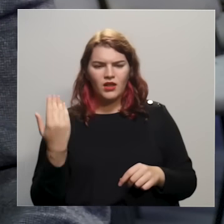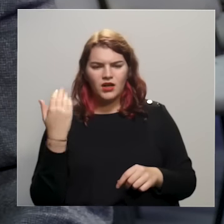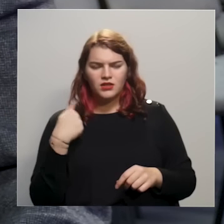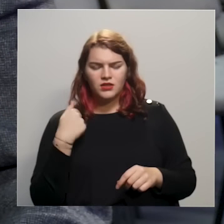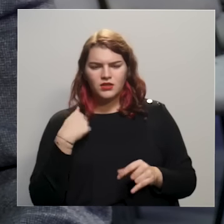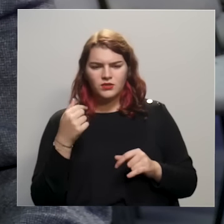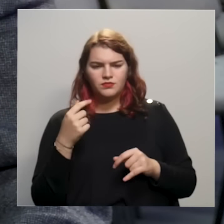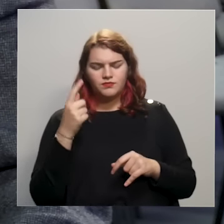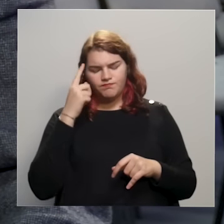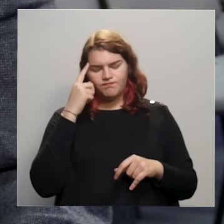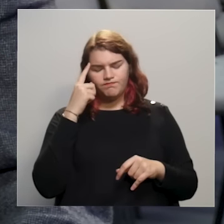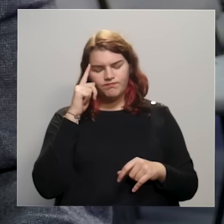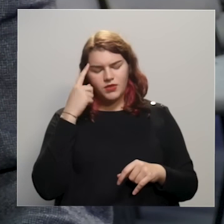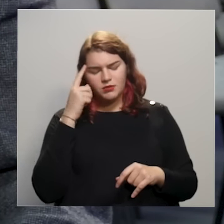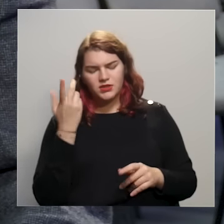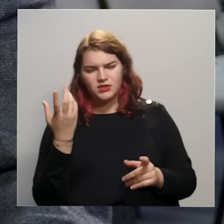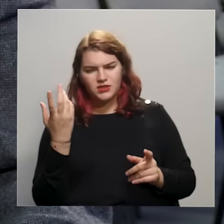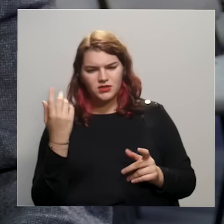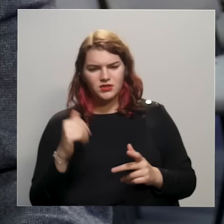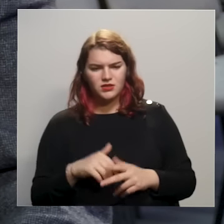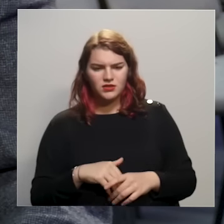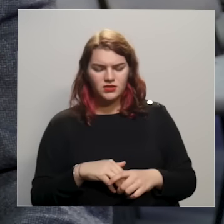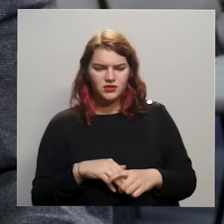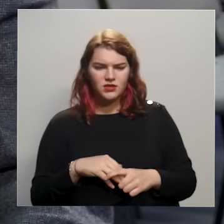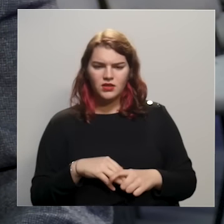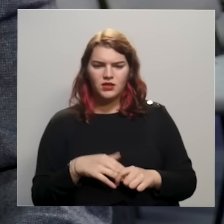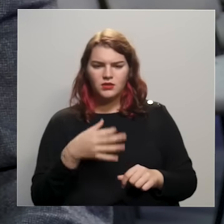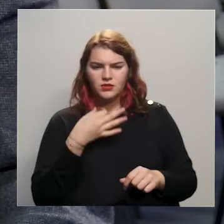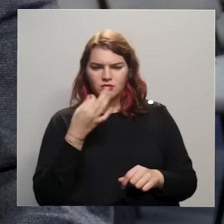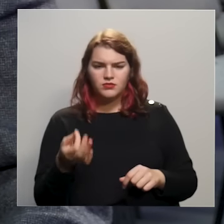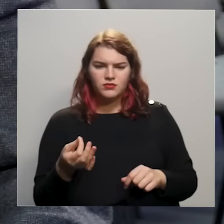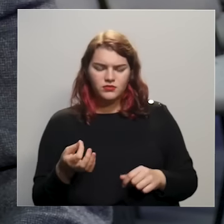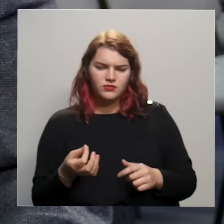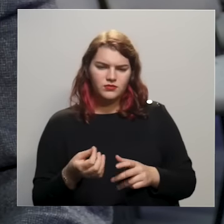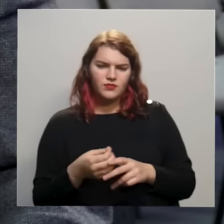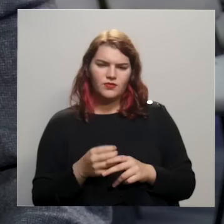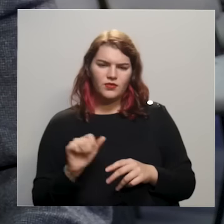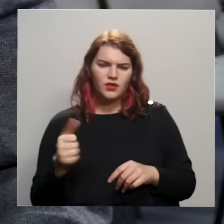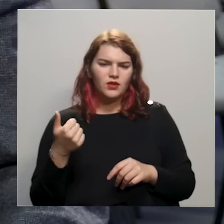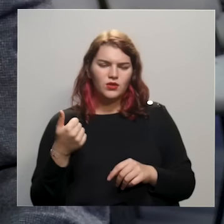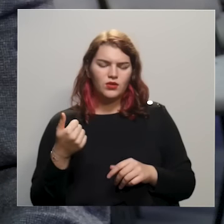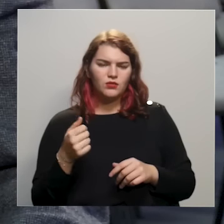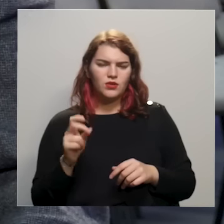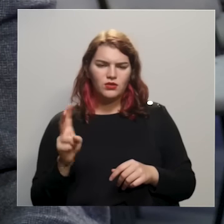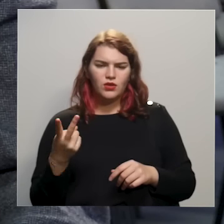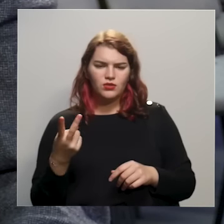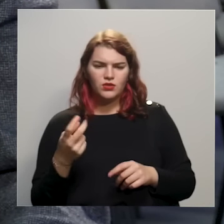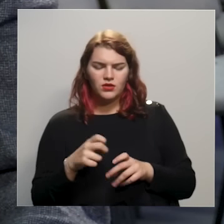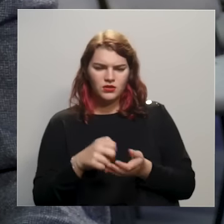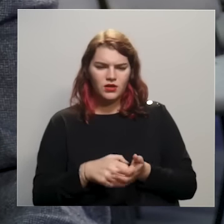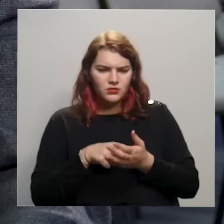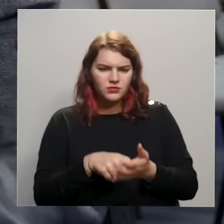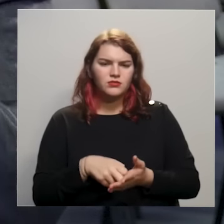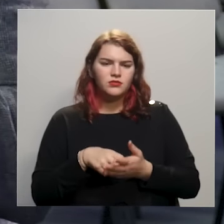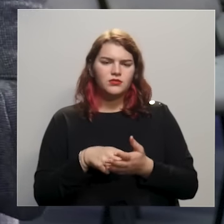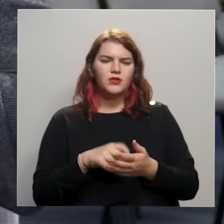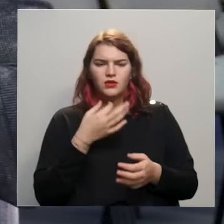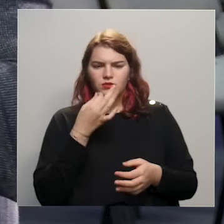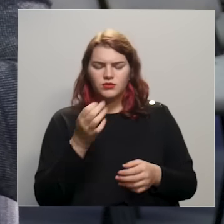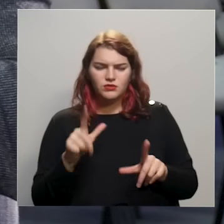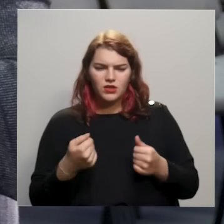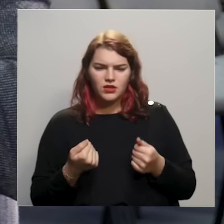eu o imagine și am zis, și acum revin, pentru a doua oară m-am pus pe genunchi și am zis: